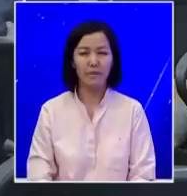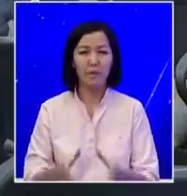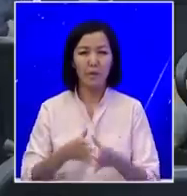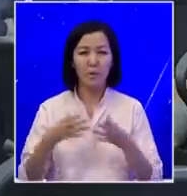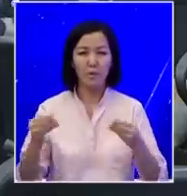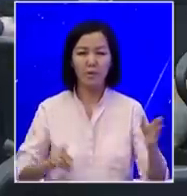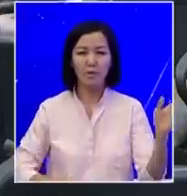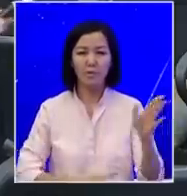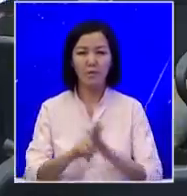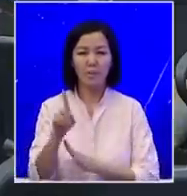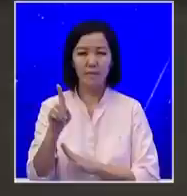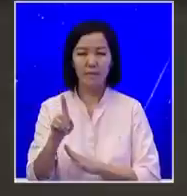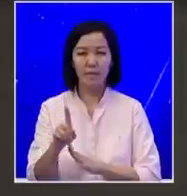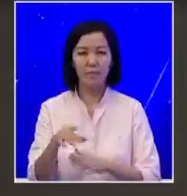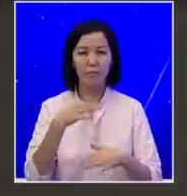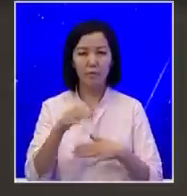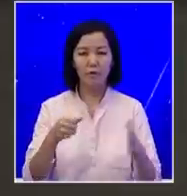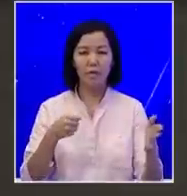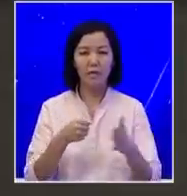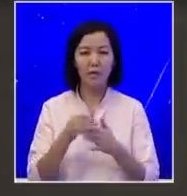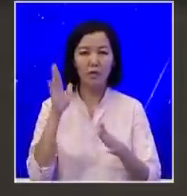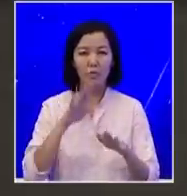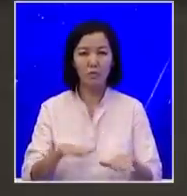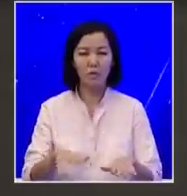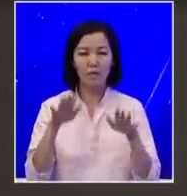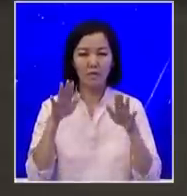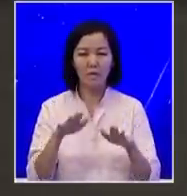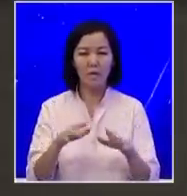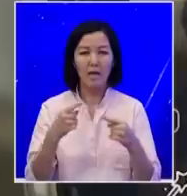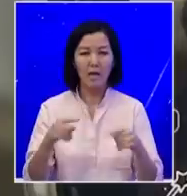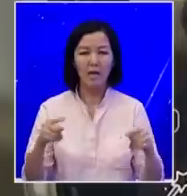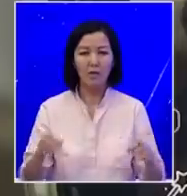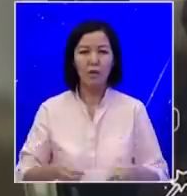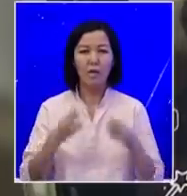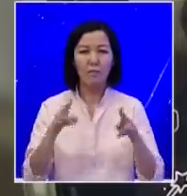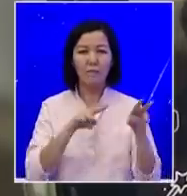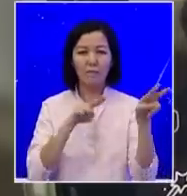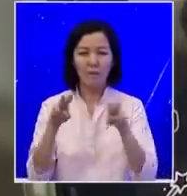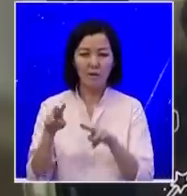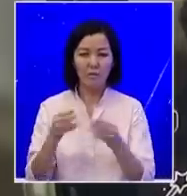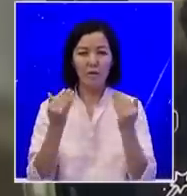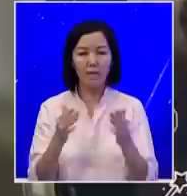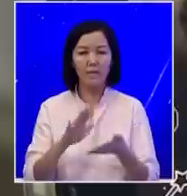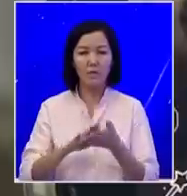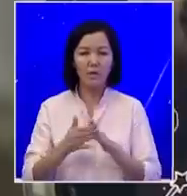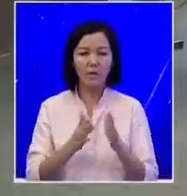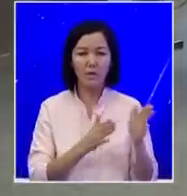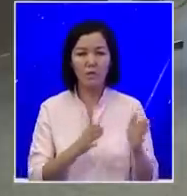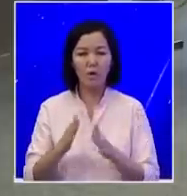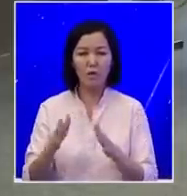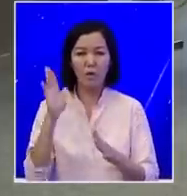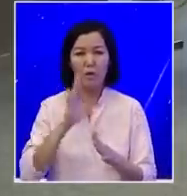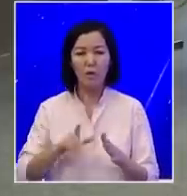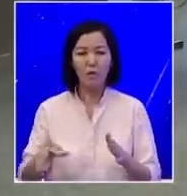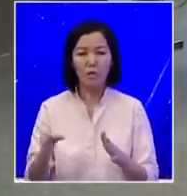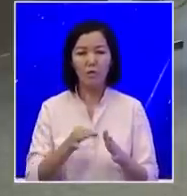күз келгенше облыс аумағында су тасқыны, сел, сырғыма және су басу қаупі бақылауда. Әзір жағдай тұрақты, өзен көлдердің